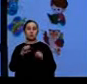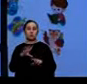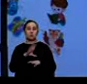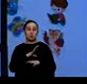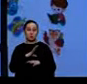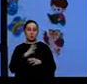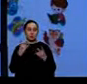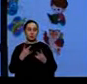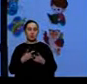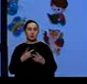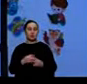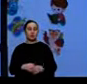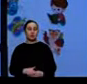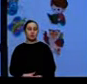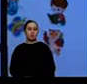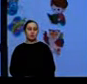керак.